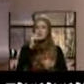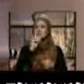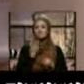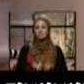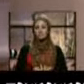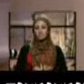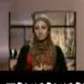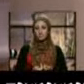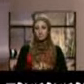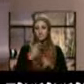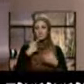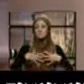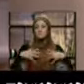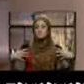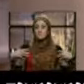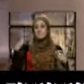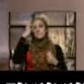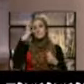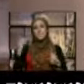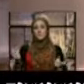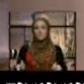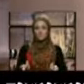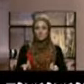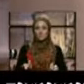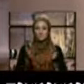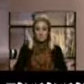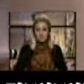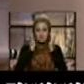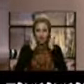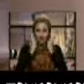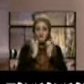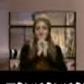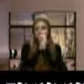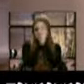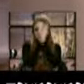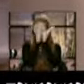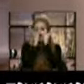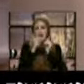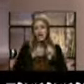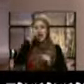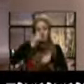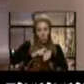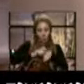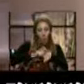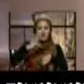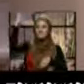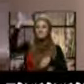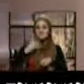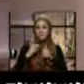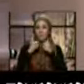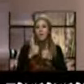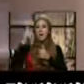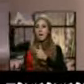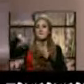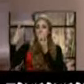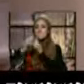صدر، شرح الصدر، لم يصبح في ذمة الله. من صلى الصبح في وقتها فقد أصبح في وقته قد أصبح في ذمة الله. واحد في